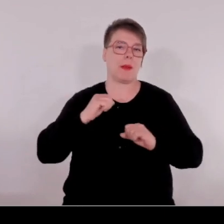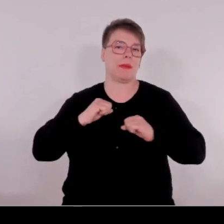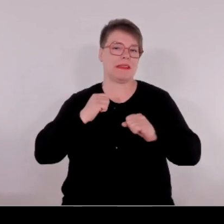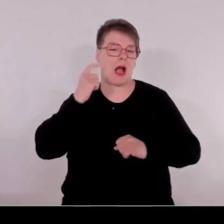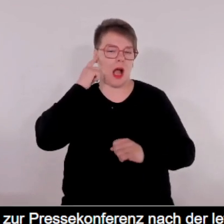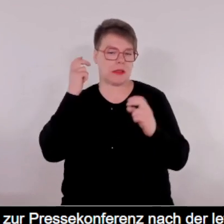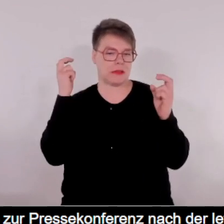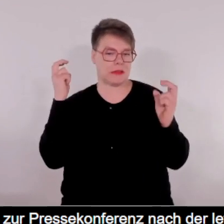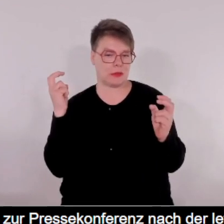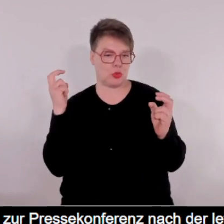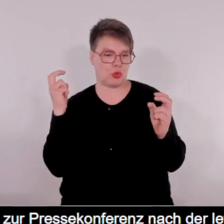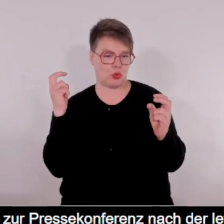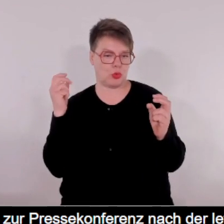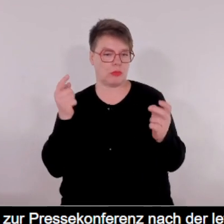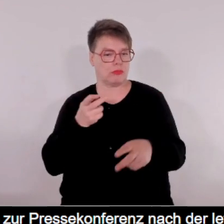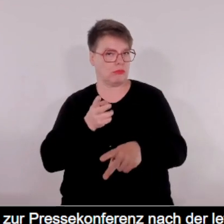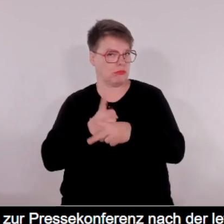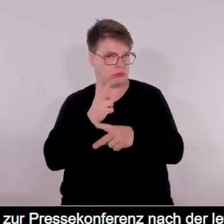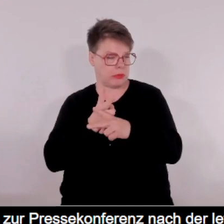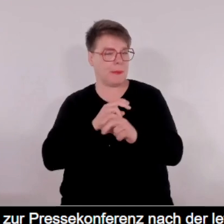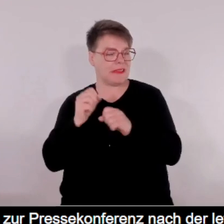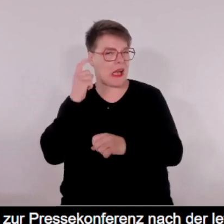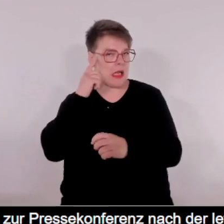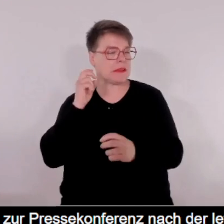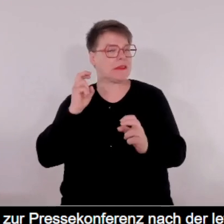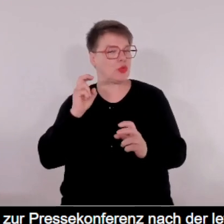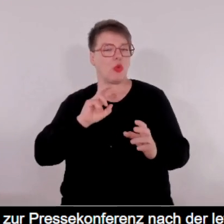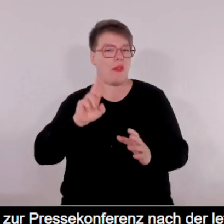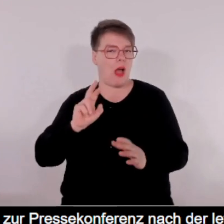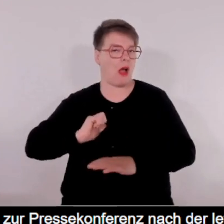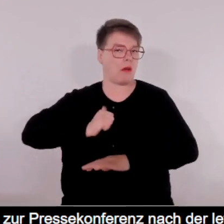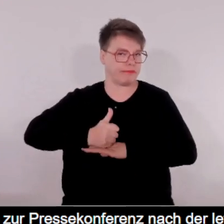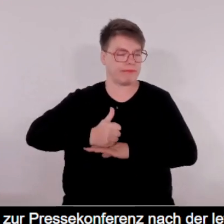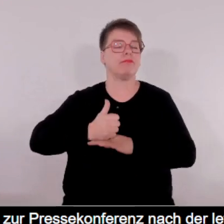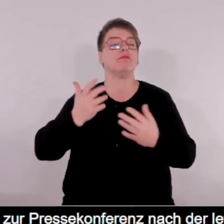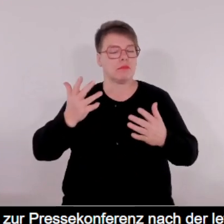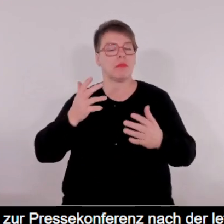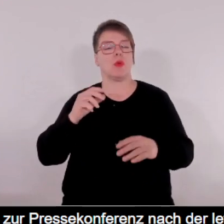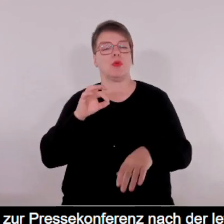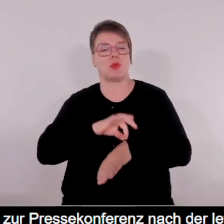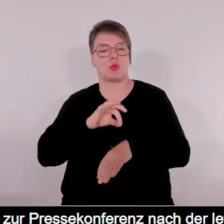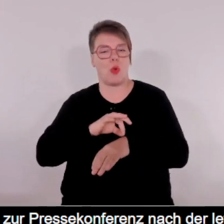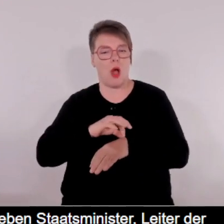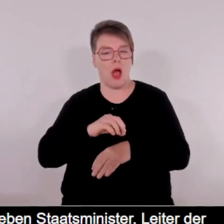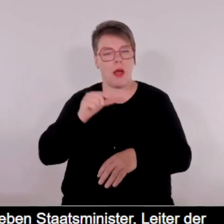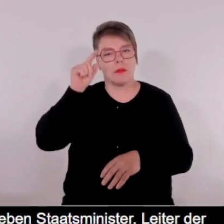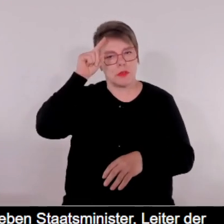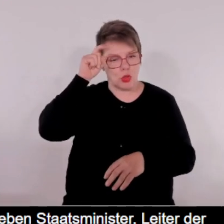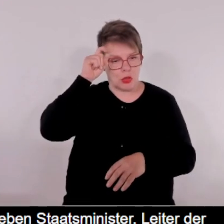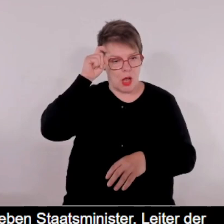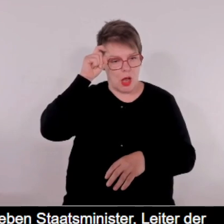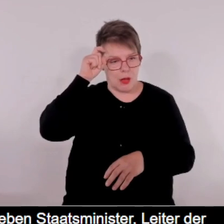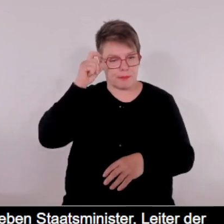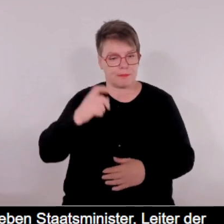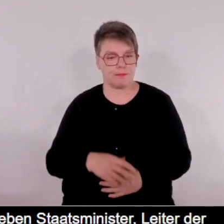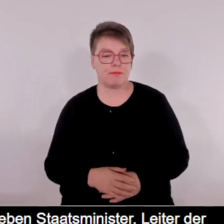die letzte Sitzung gehabt, waren aber trotzdem noch natürlich fleißig viele Themen besprochen, deshalb auch für die